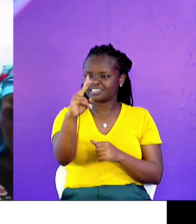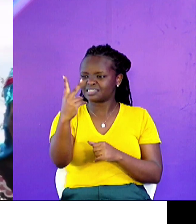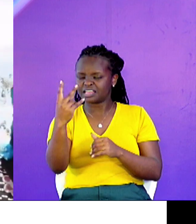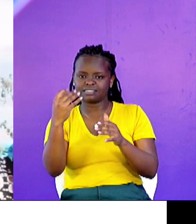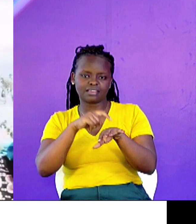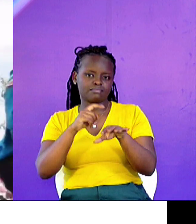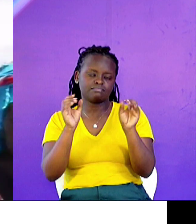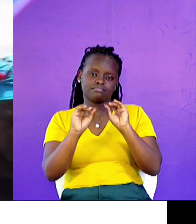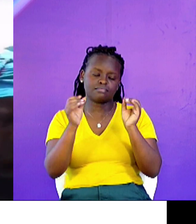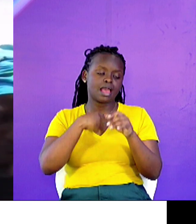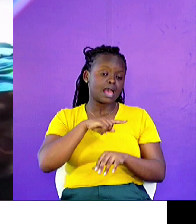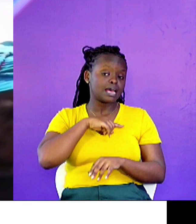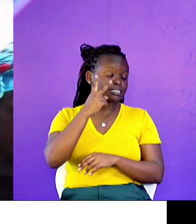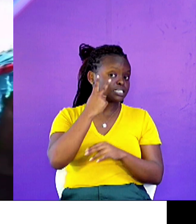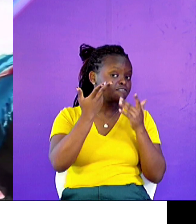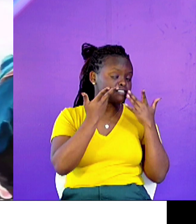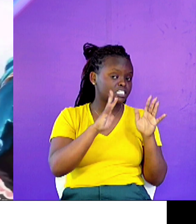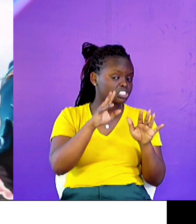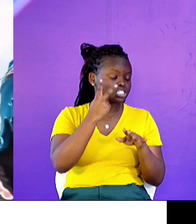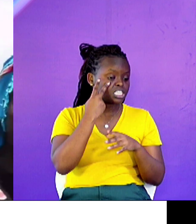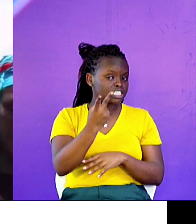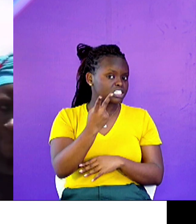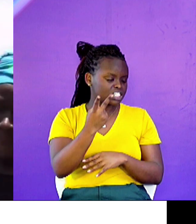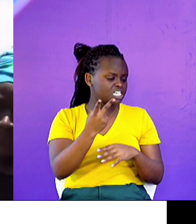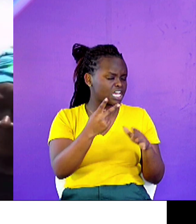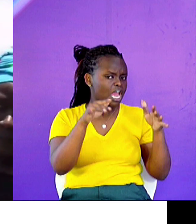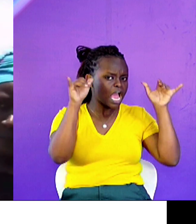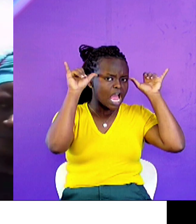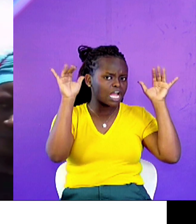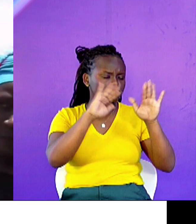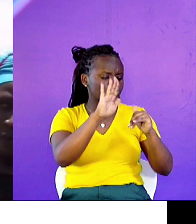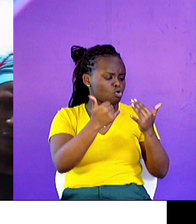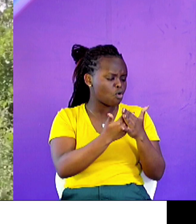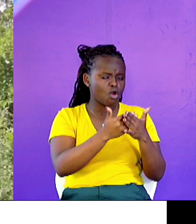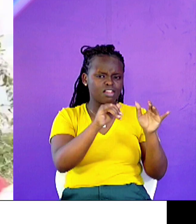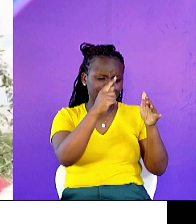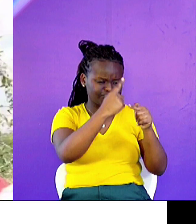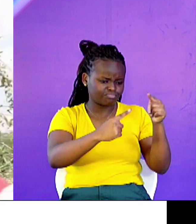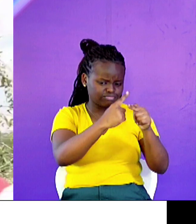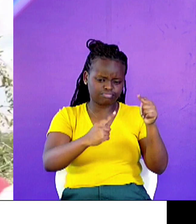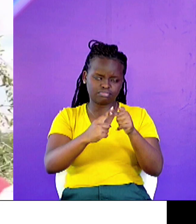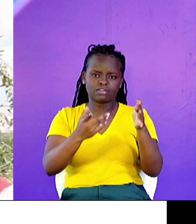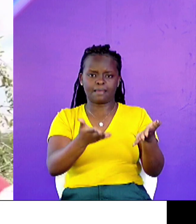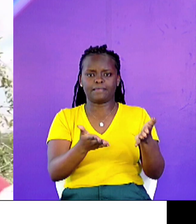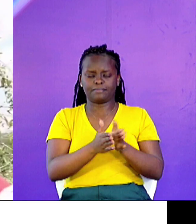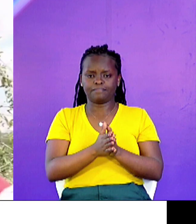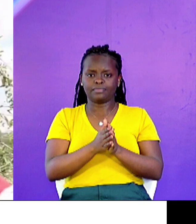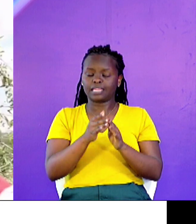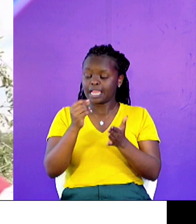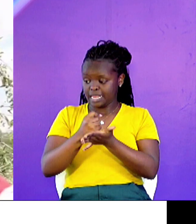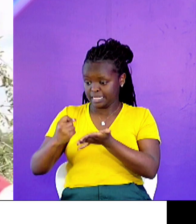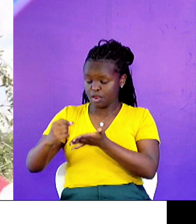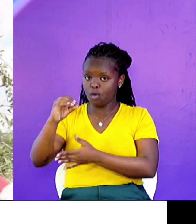tumekuja hapa sisi wote tumetazama, tumeona zile ng'ombe zenye zote zimechijiwa hapa. This one has to come to a stop. Nikaandikisha ombi